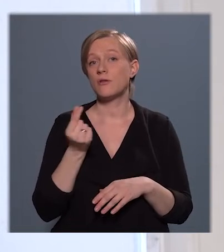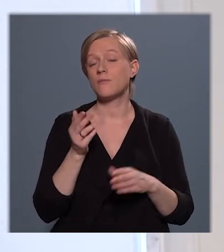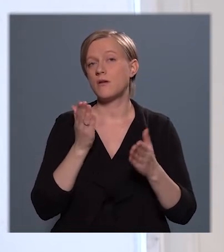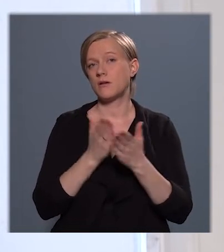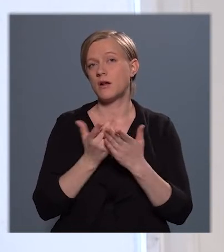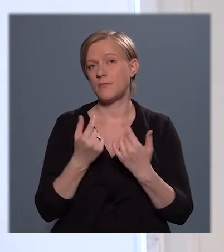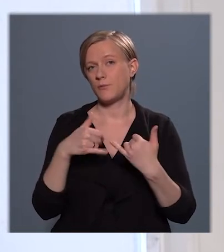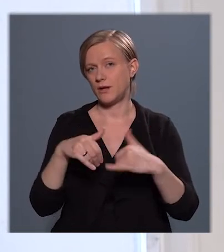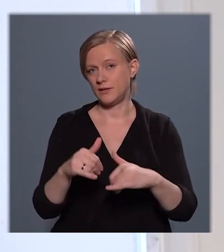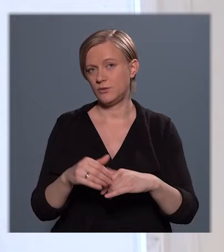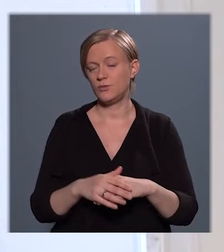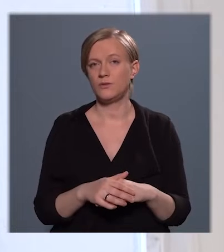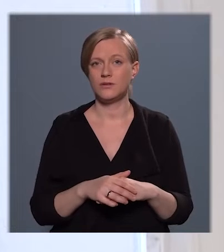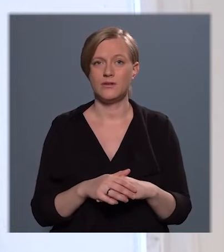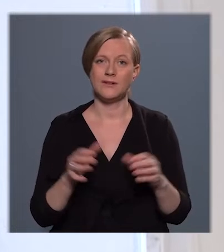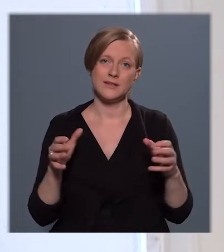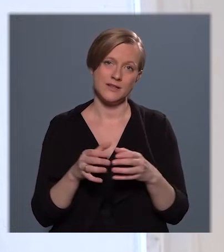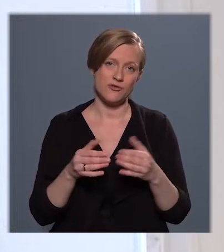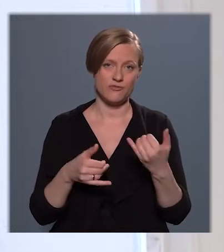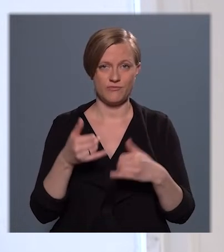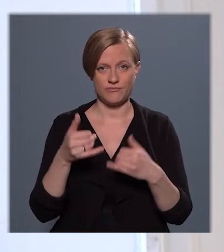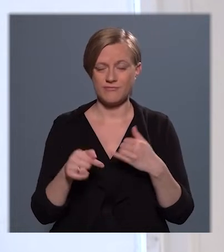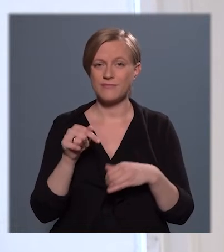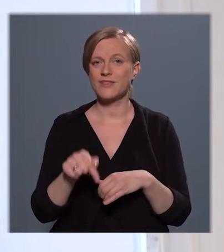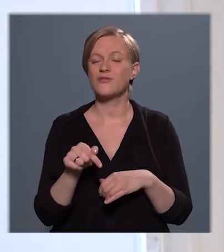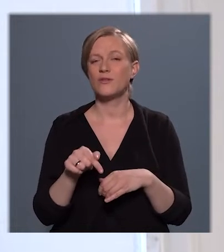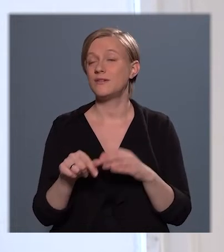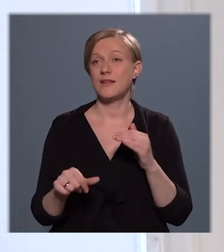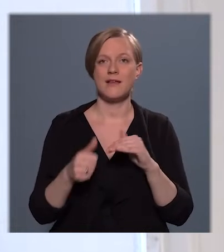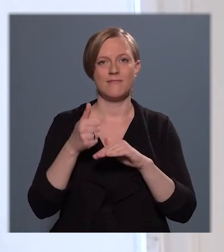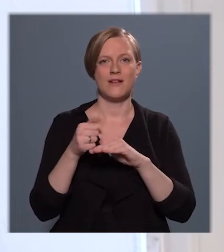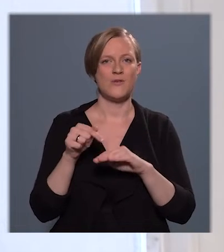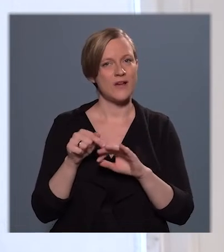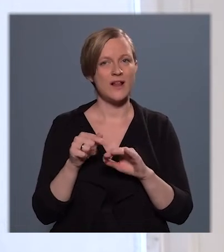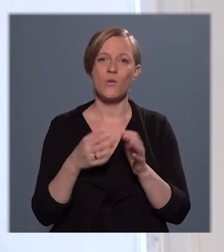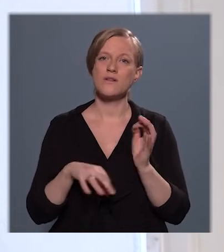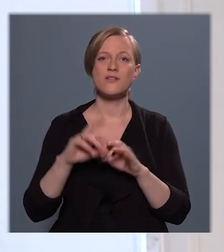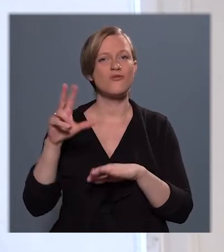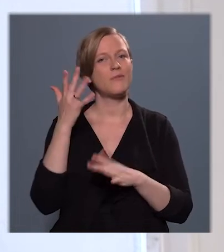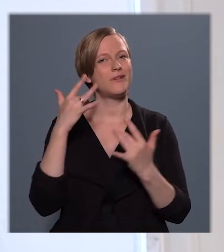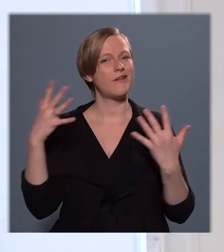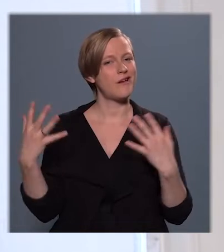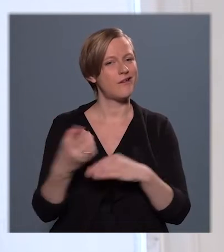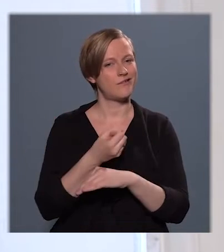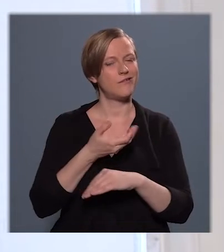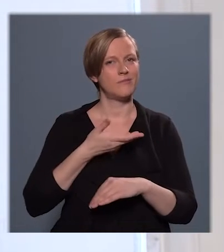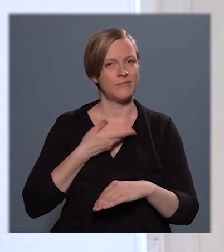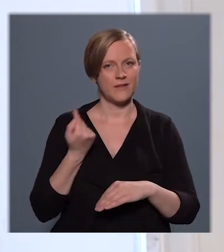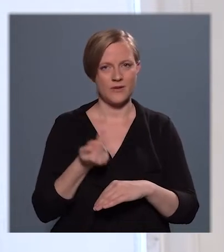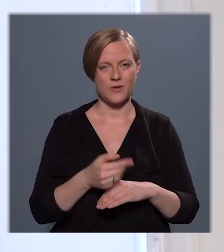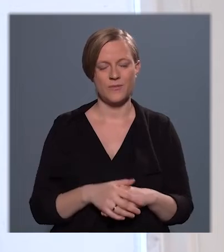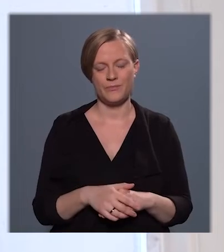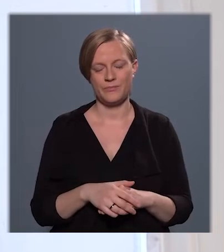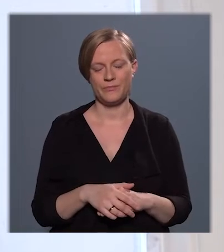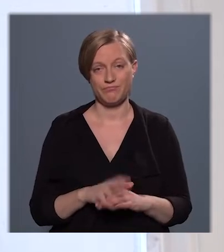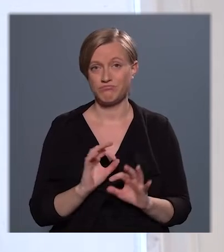alkalmából indultak egy kis megmérettetésen, és ott egy előkelő országos harmadik helyet tudtunk elérni,